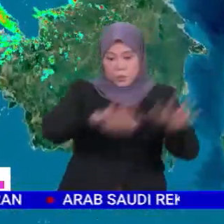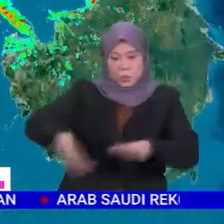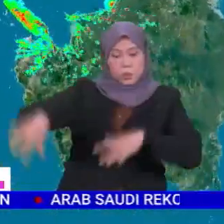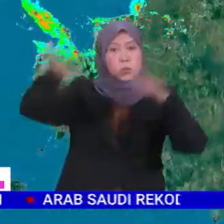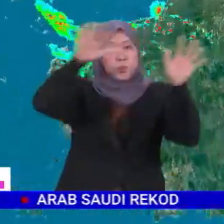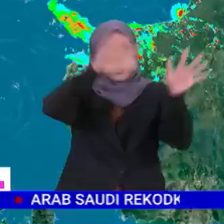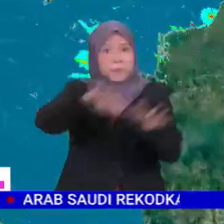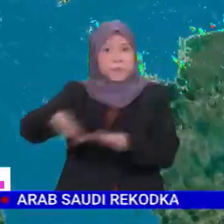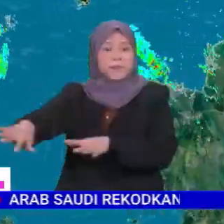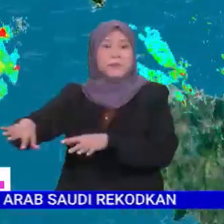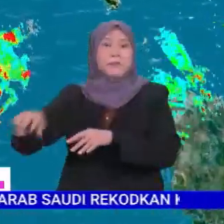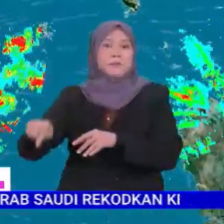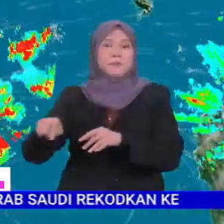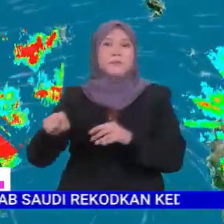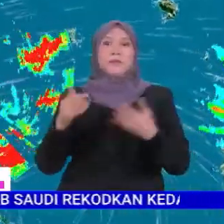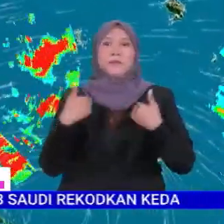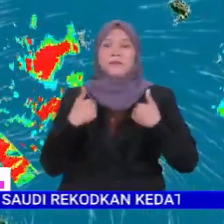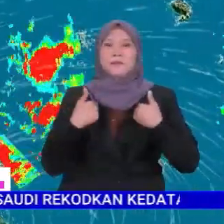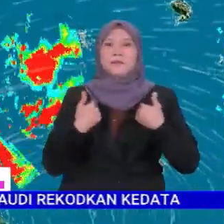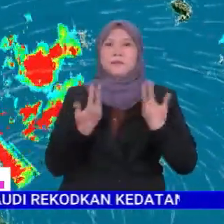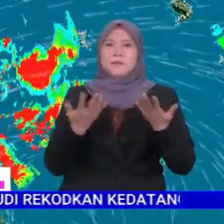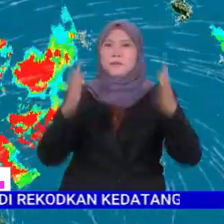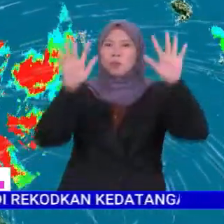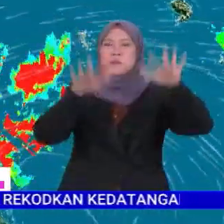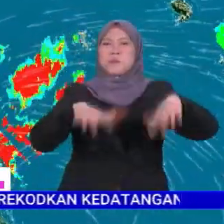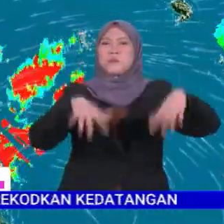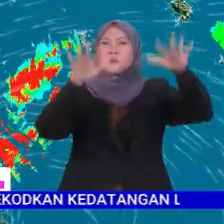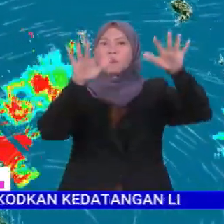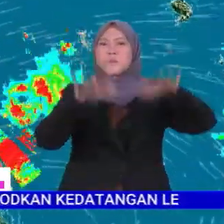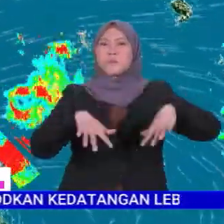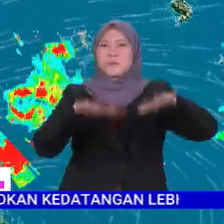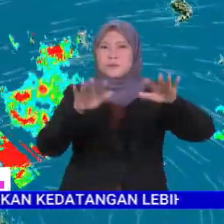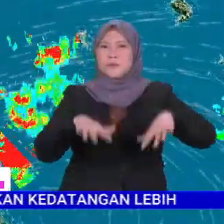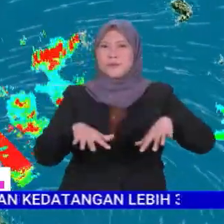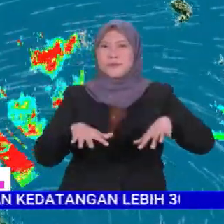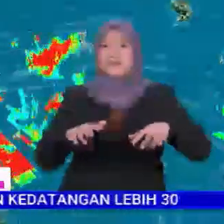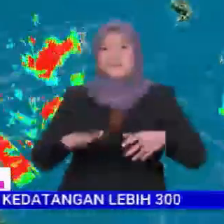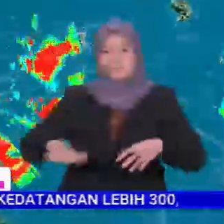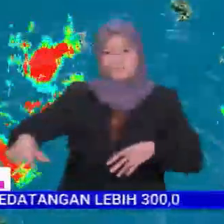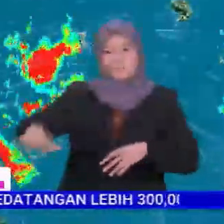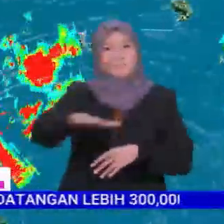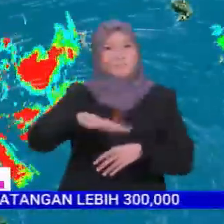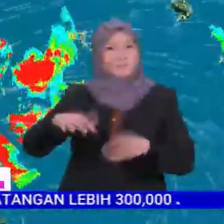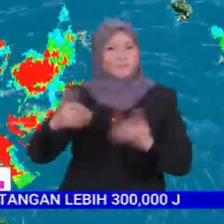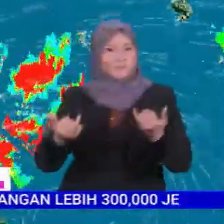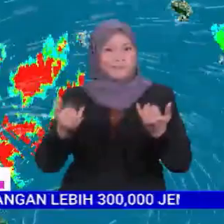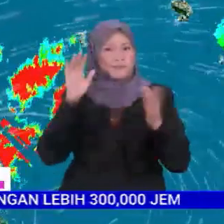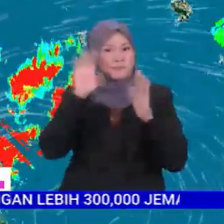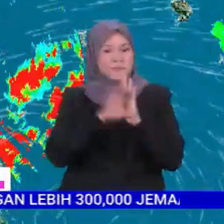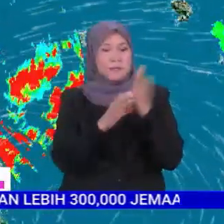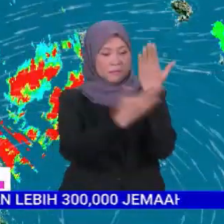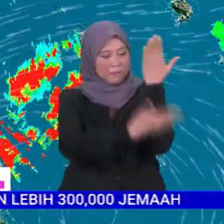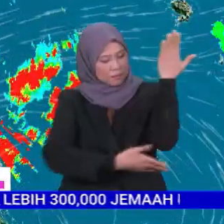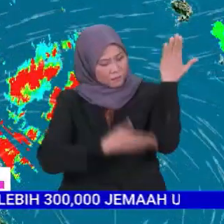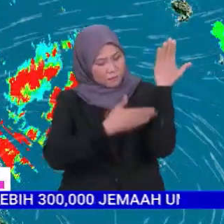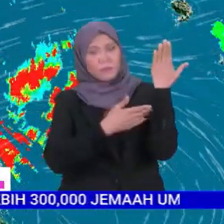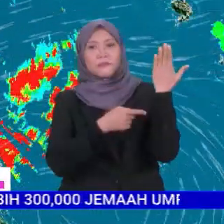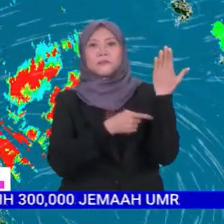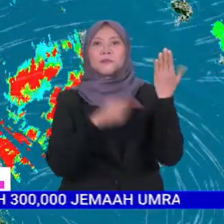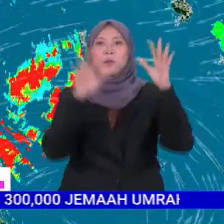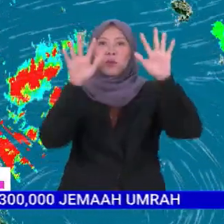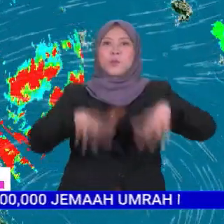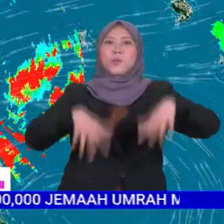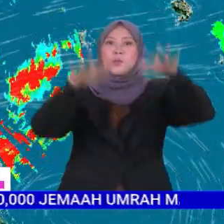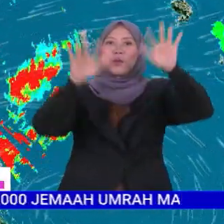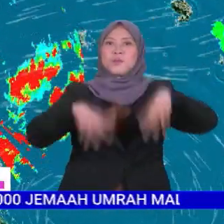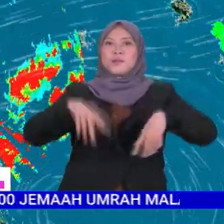juga dilihat turut membawa bersama kadar kelembapan yang tinggi di sekitar rantau negara dan imej gemar radar pada ketika ini menunjukkan cuaca